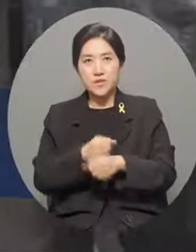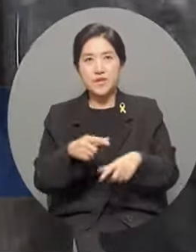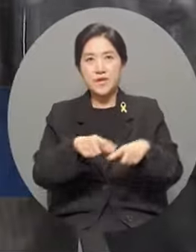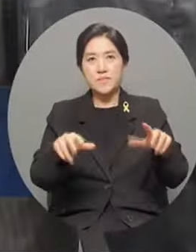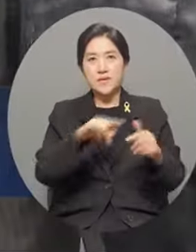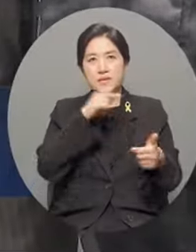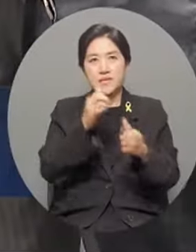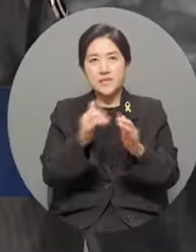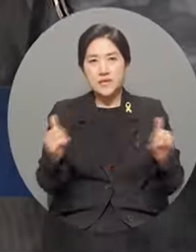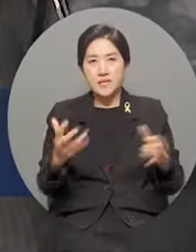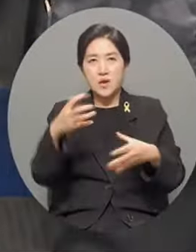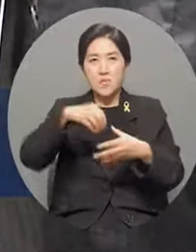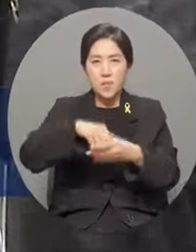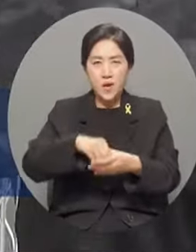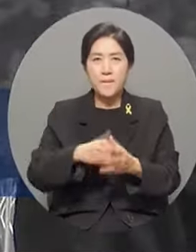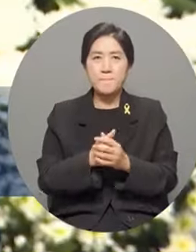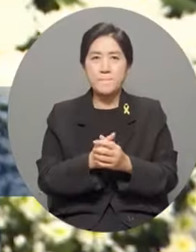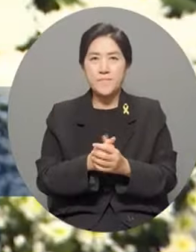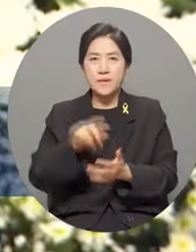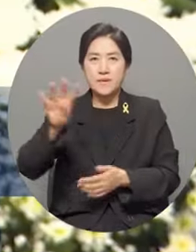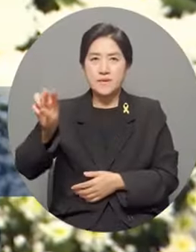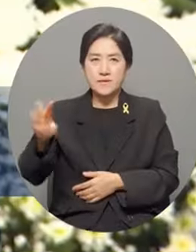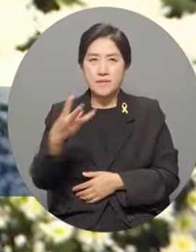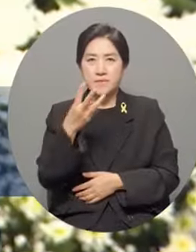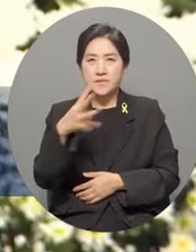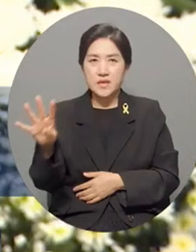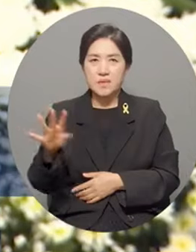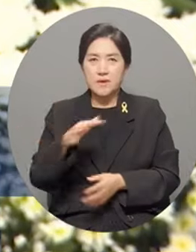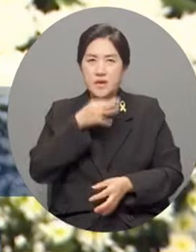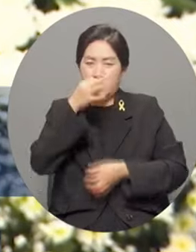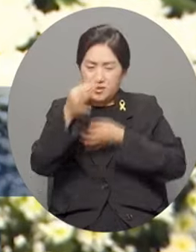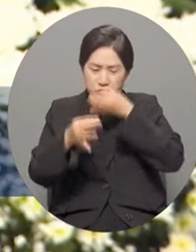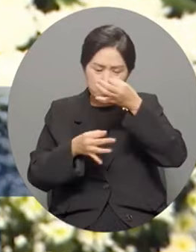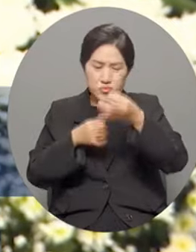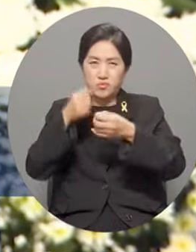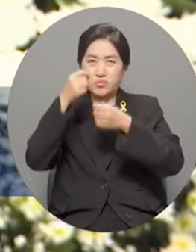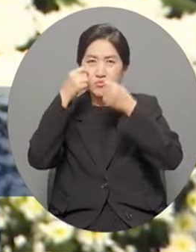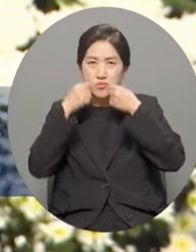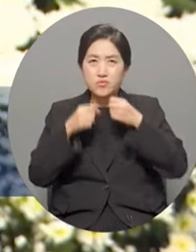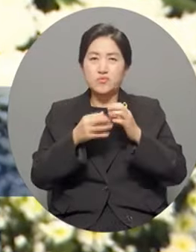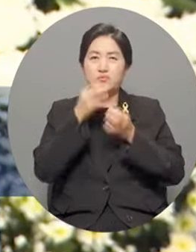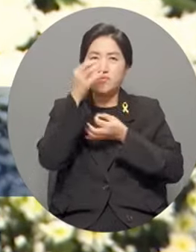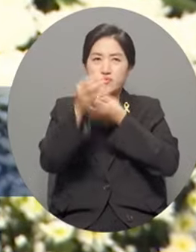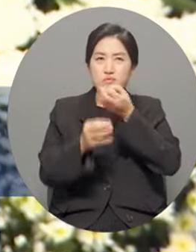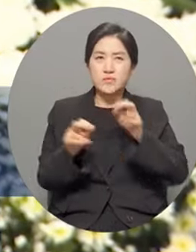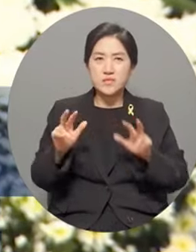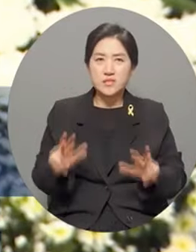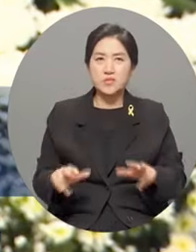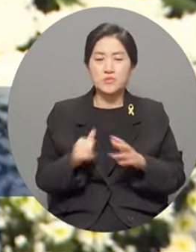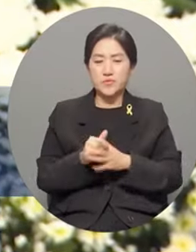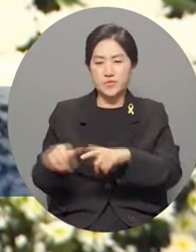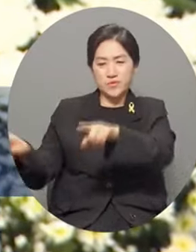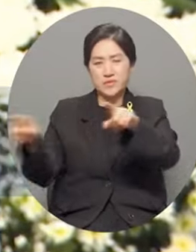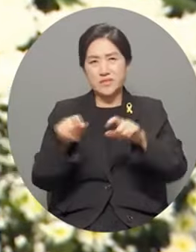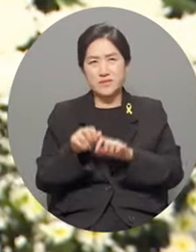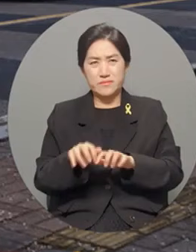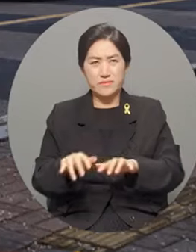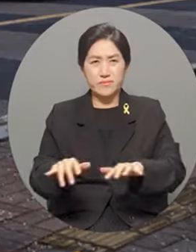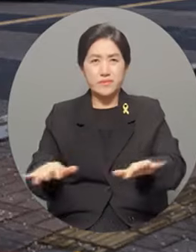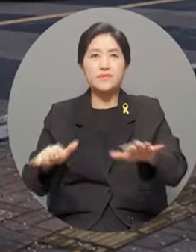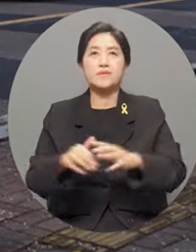희생자들을 포함한 304명의 울부 지짐이 지금도이 땅에 쟁쟁합니다